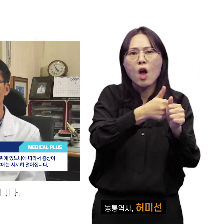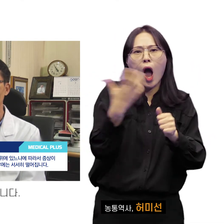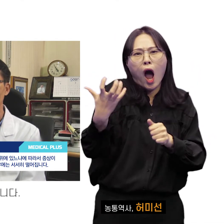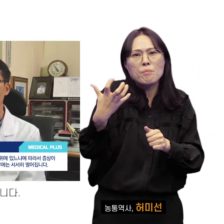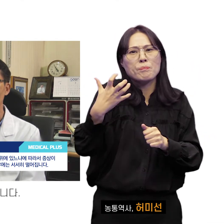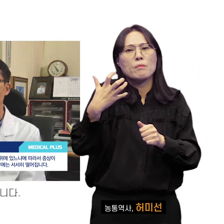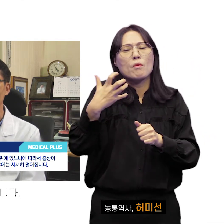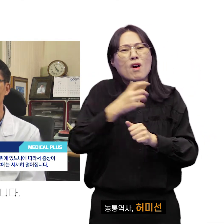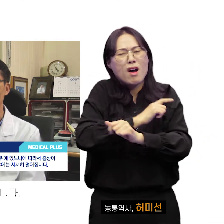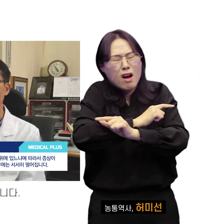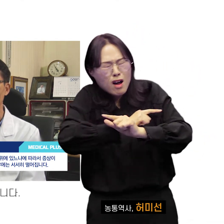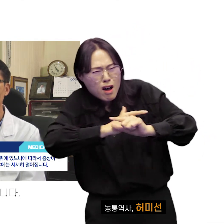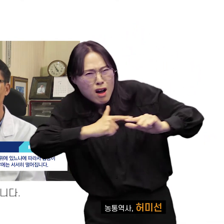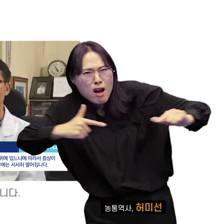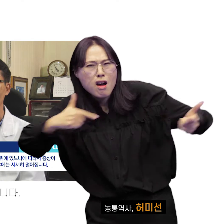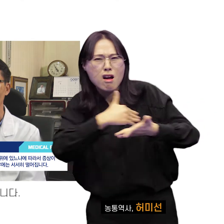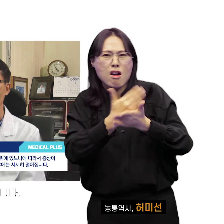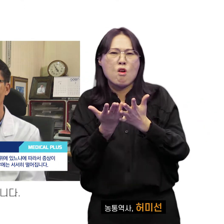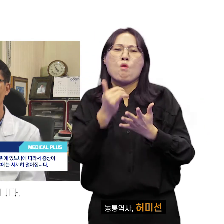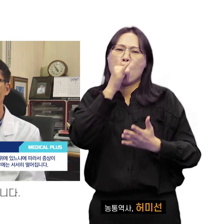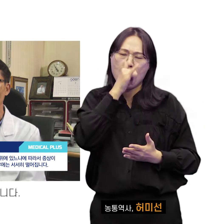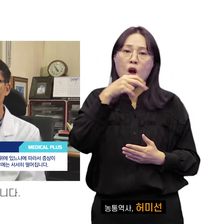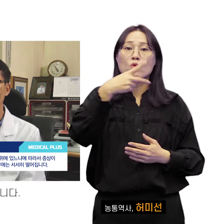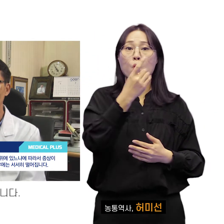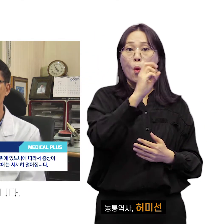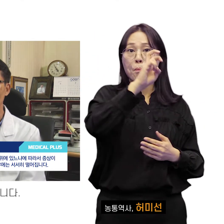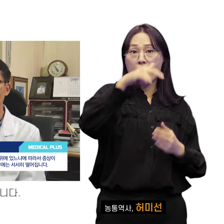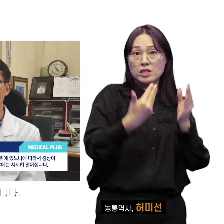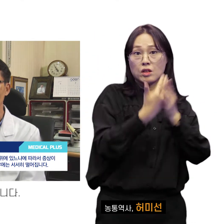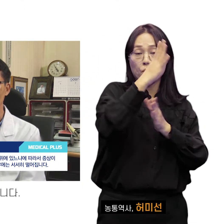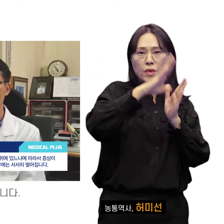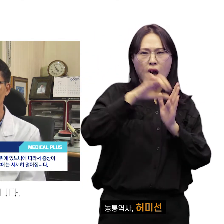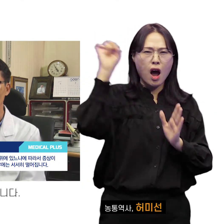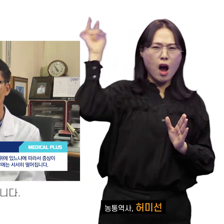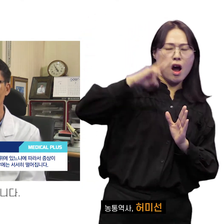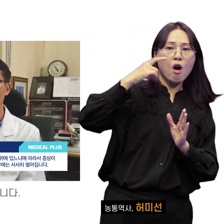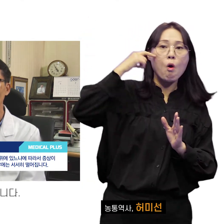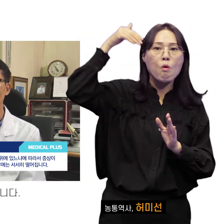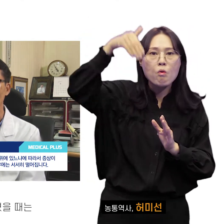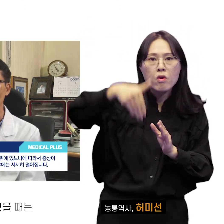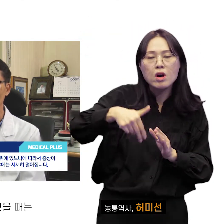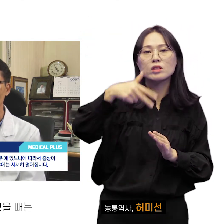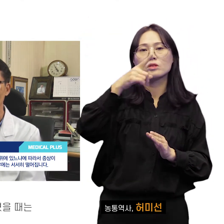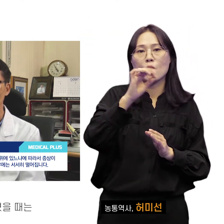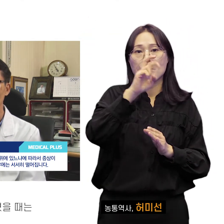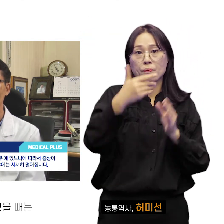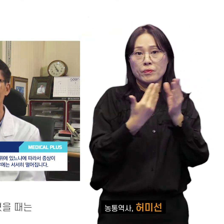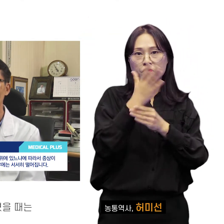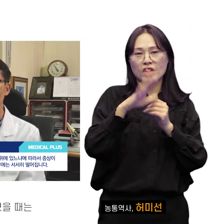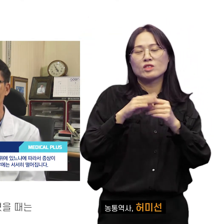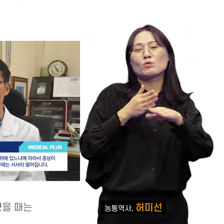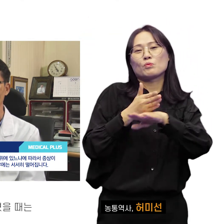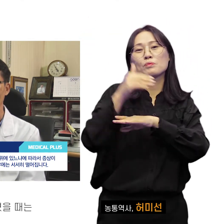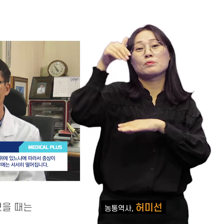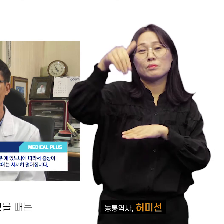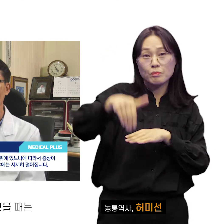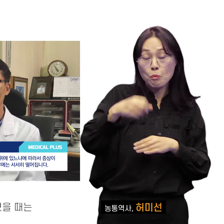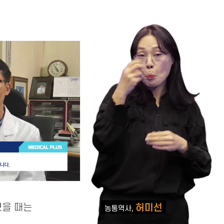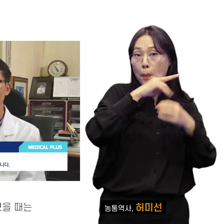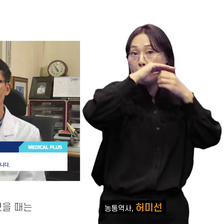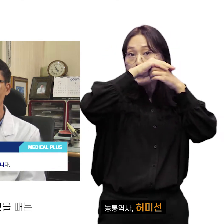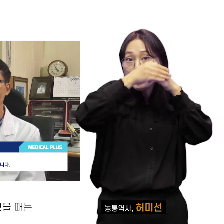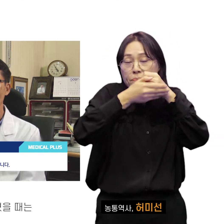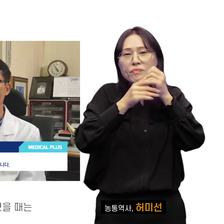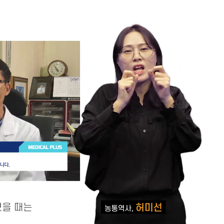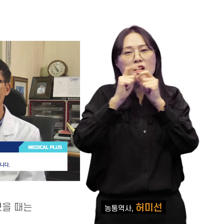있느냐에 따라서 증상이 아주 다양하게 나타납니다. 동맥의 경우에는 급격히 떨어지고 정맥의 경우는 서서히 떨어집니다.